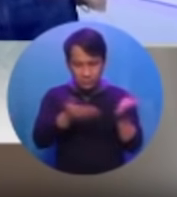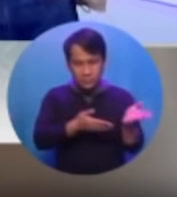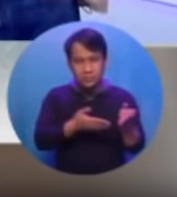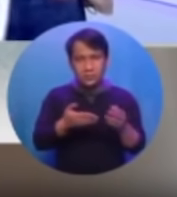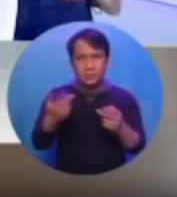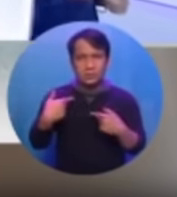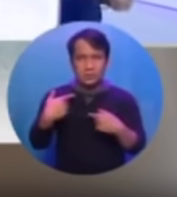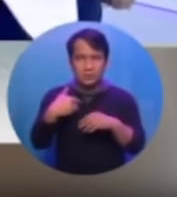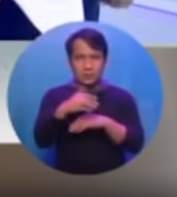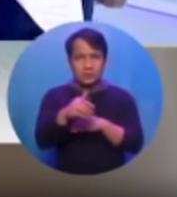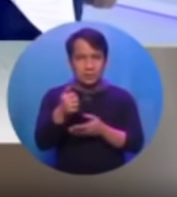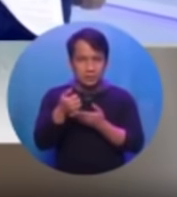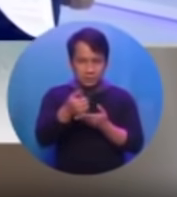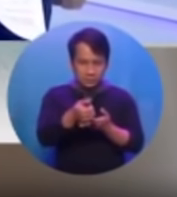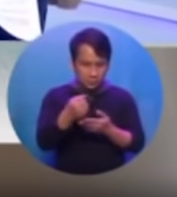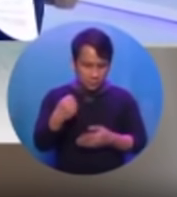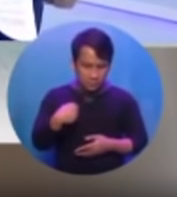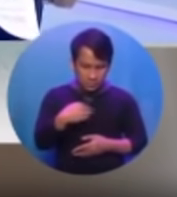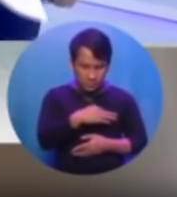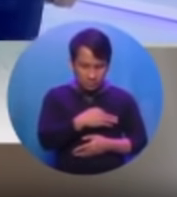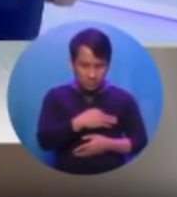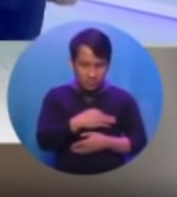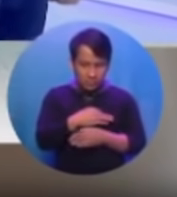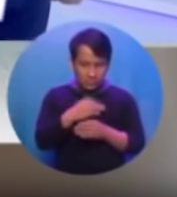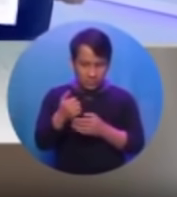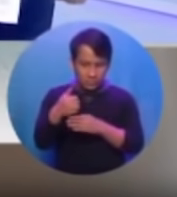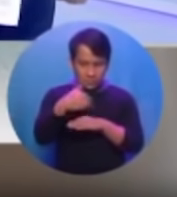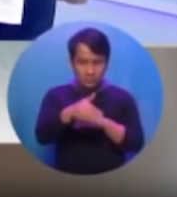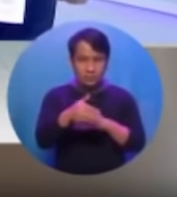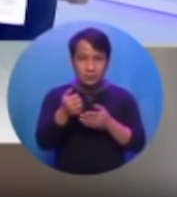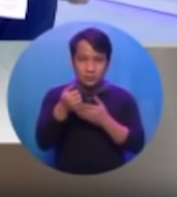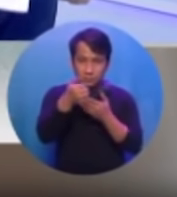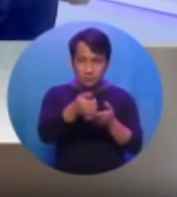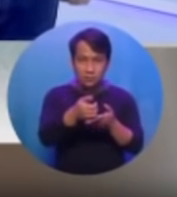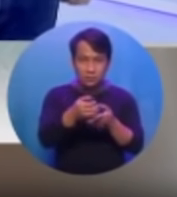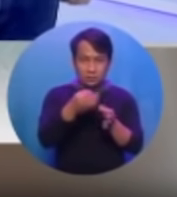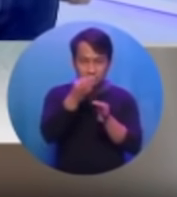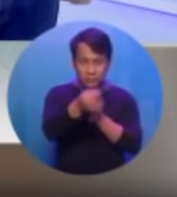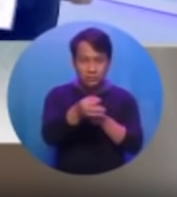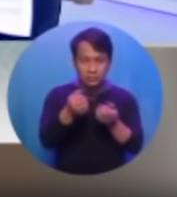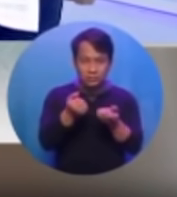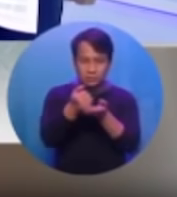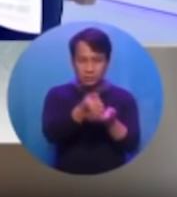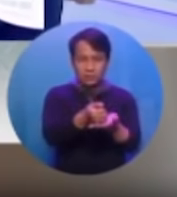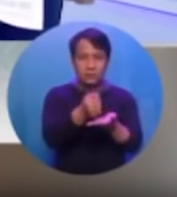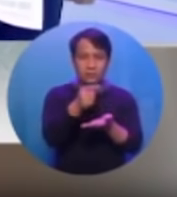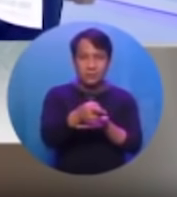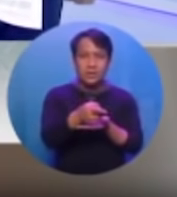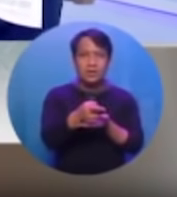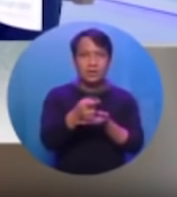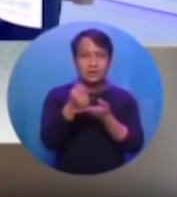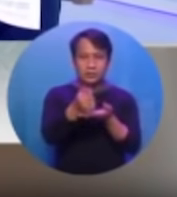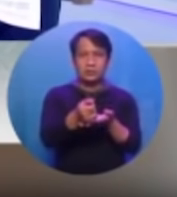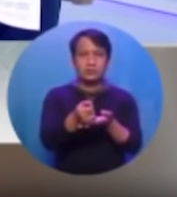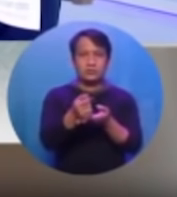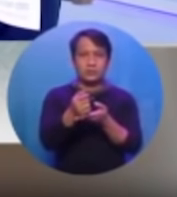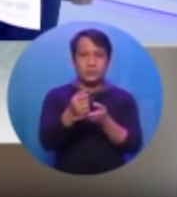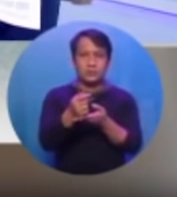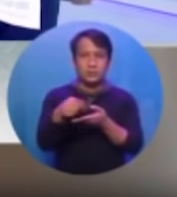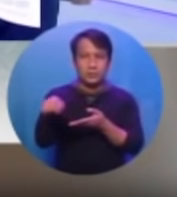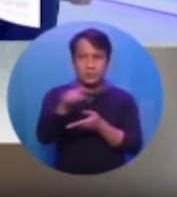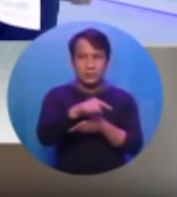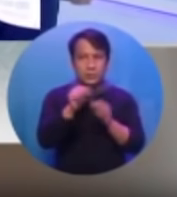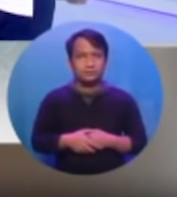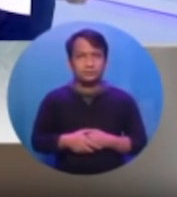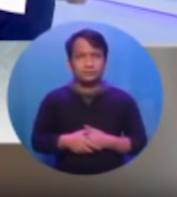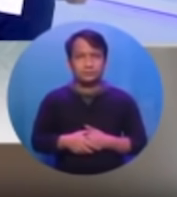Sige po, magpapadala po ako ng staff dyan para mag-extend po ng condolences at magbigay na rin po ng tulong